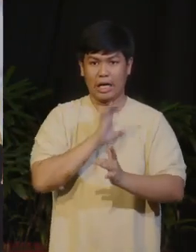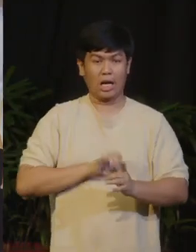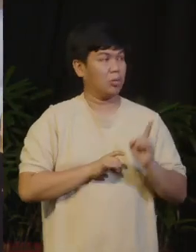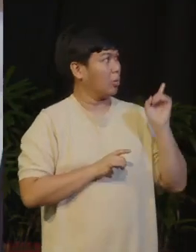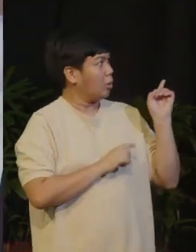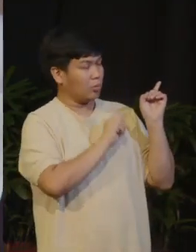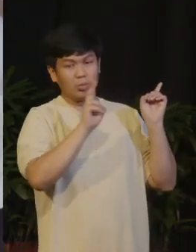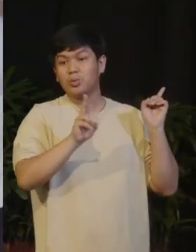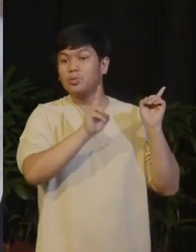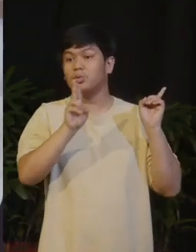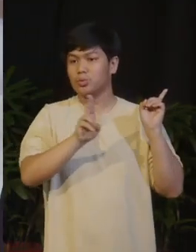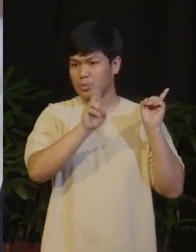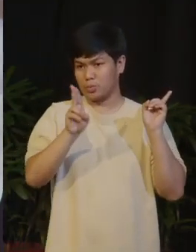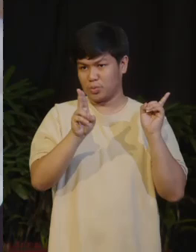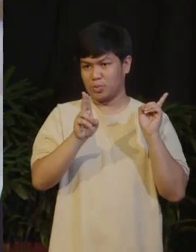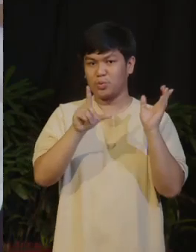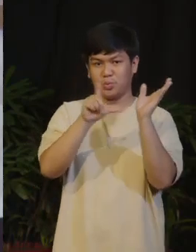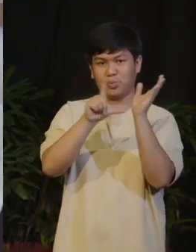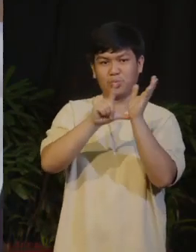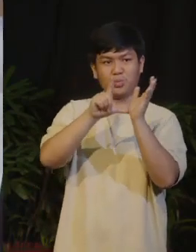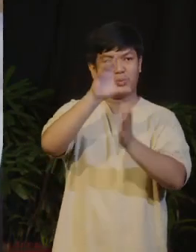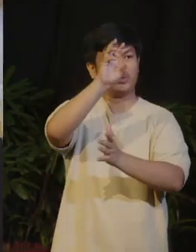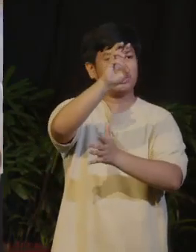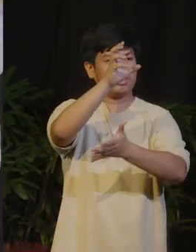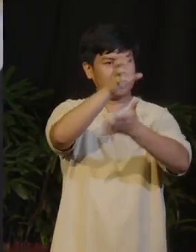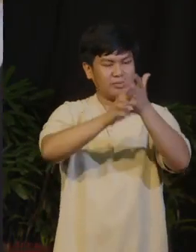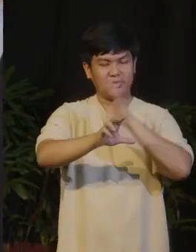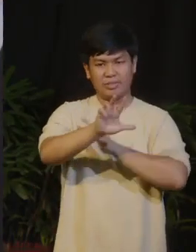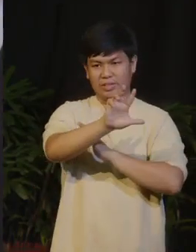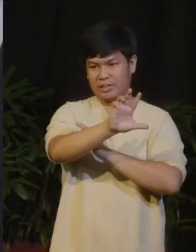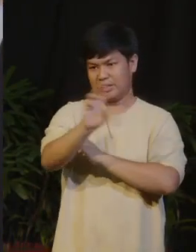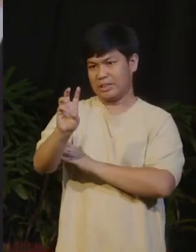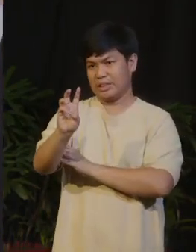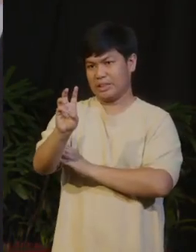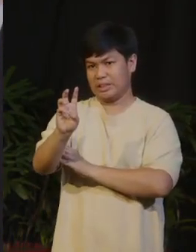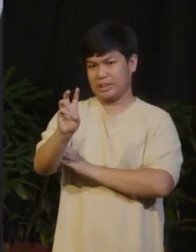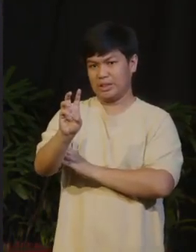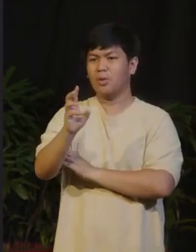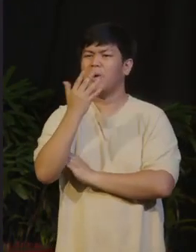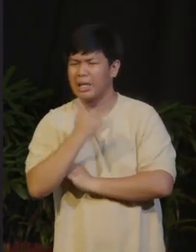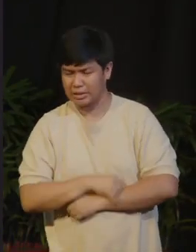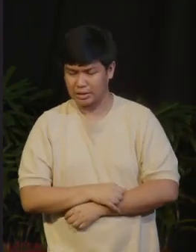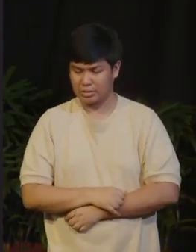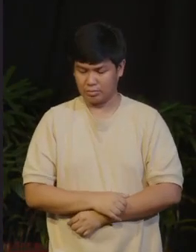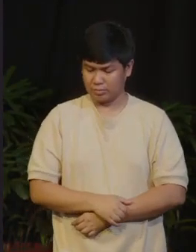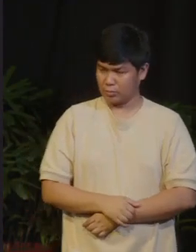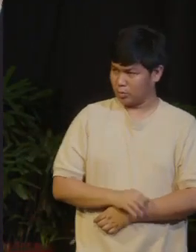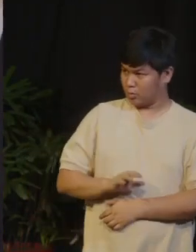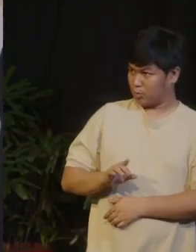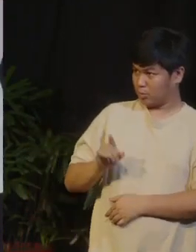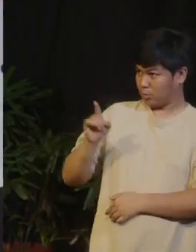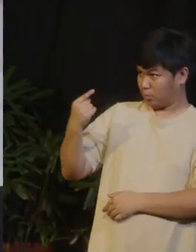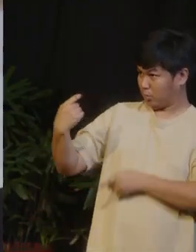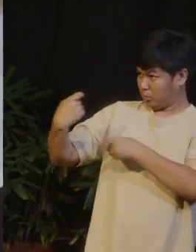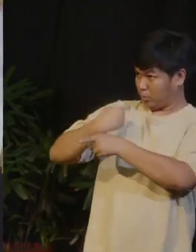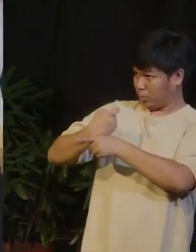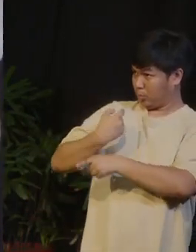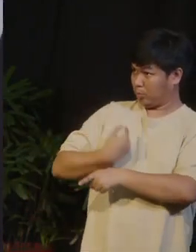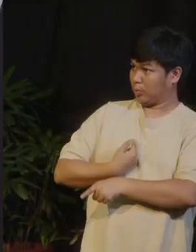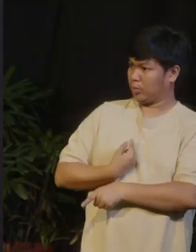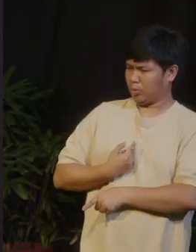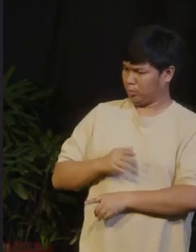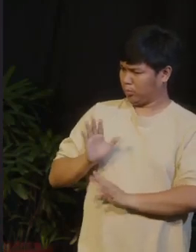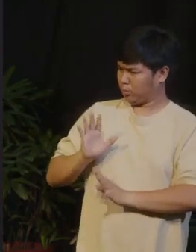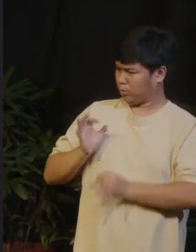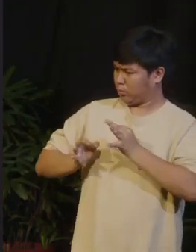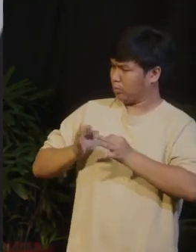Kahit mga pagano, kahit mga atheist, kaya nilang i-quote itong verse na